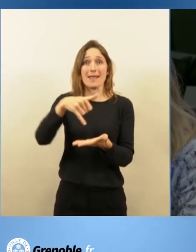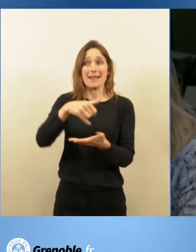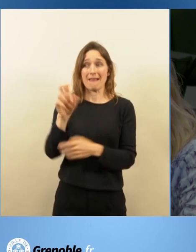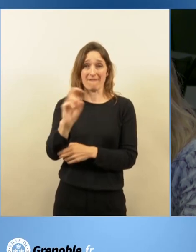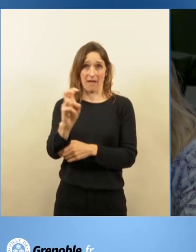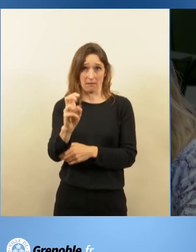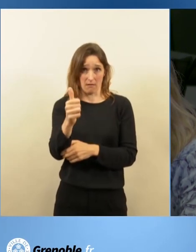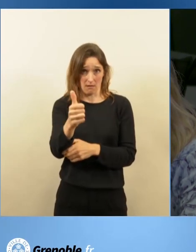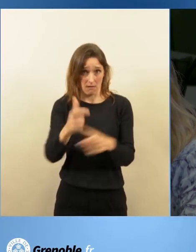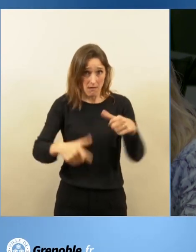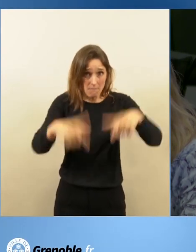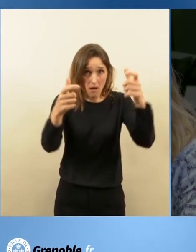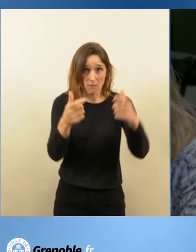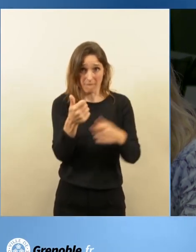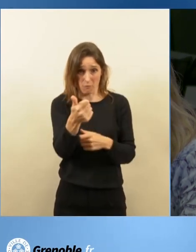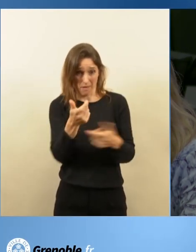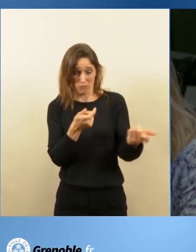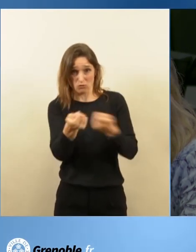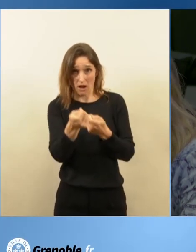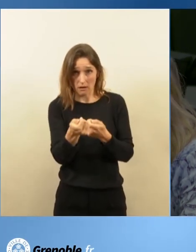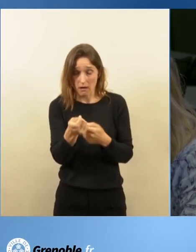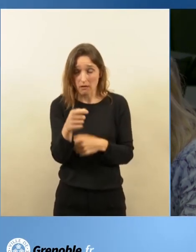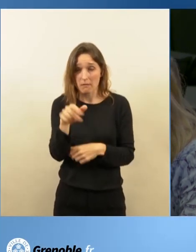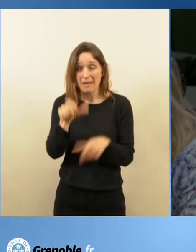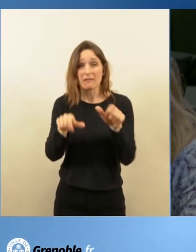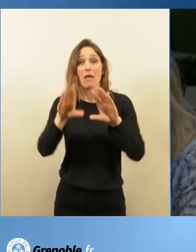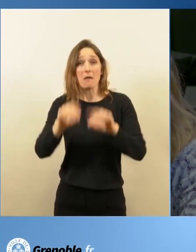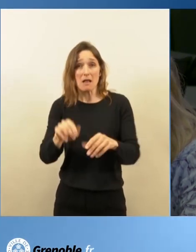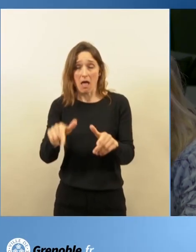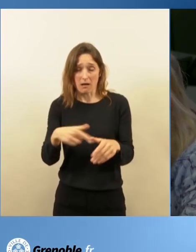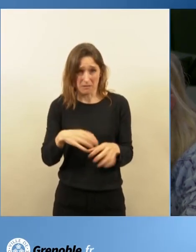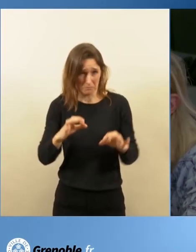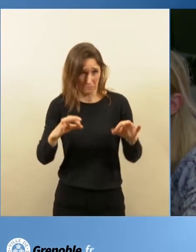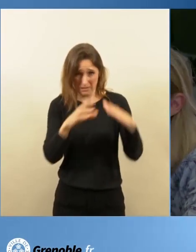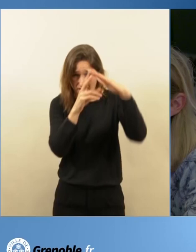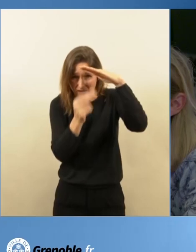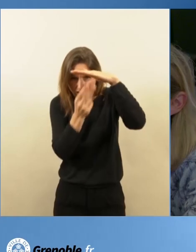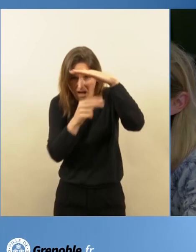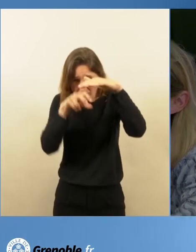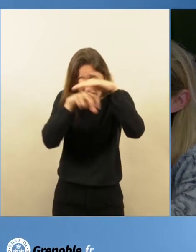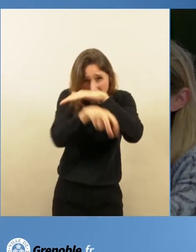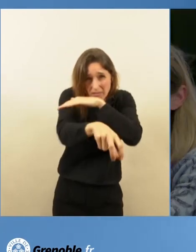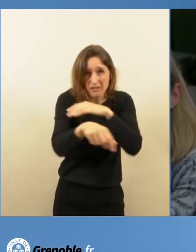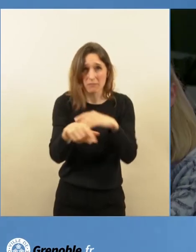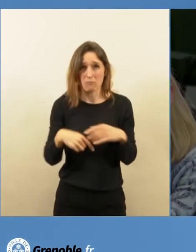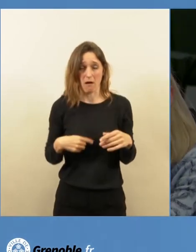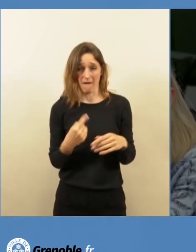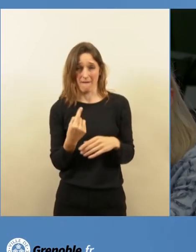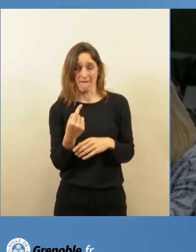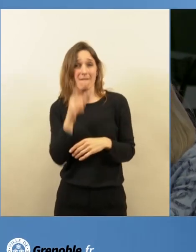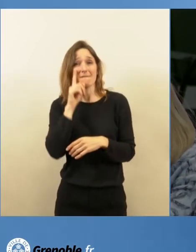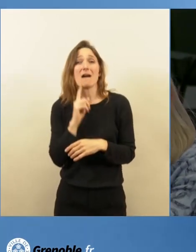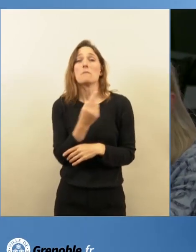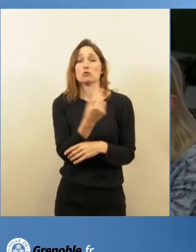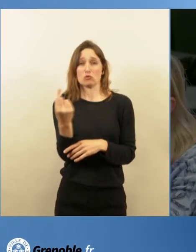ils vivent dans des grottes je suis allé voir une femme seule tétraplégique qui vit dans ces conditions avec